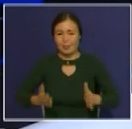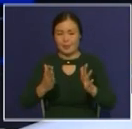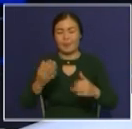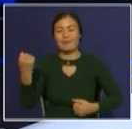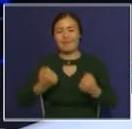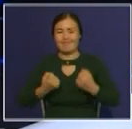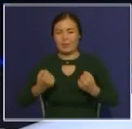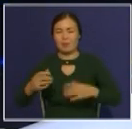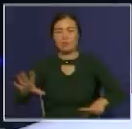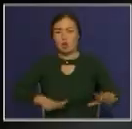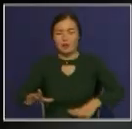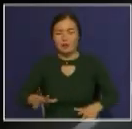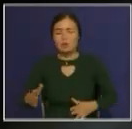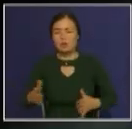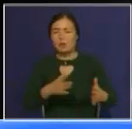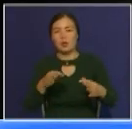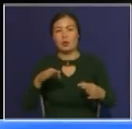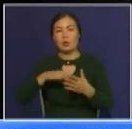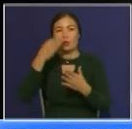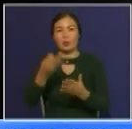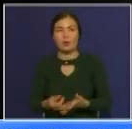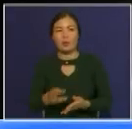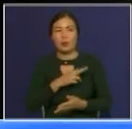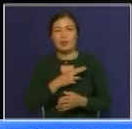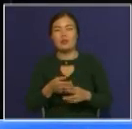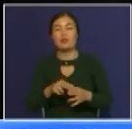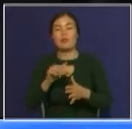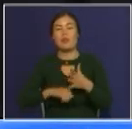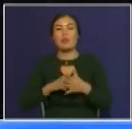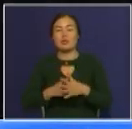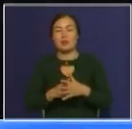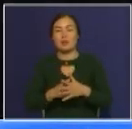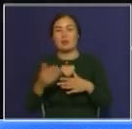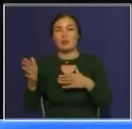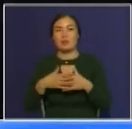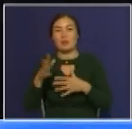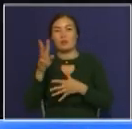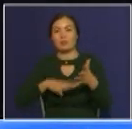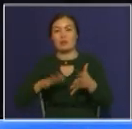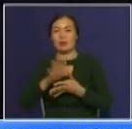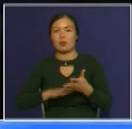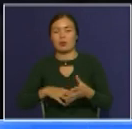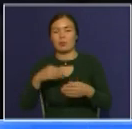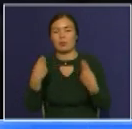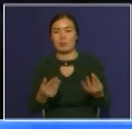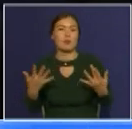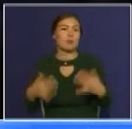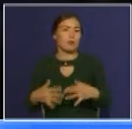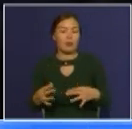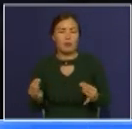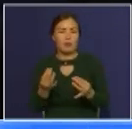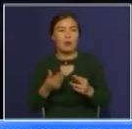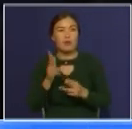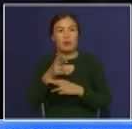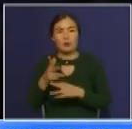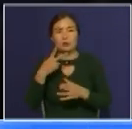көліктің алдынан жылқы шығып жүргізуші апатқа ұшырады. Бір қызығы, оған қатысты әкімшілік хаттама толтырылып, айыппұл тағайындалды. Ал мына